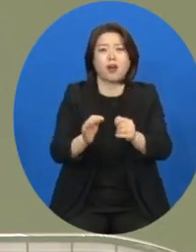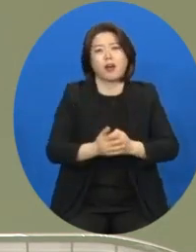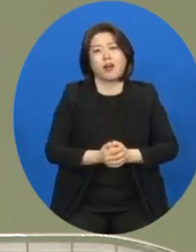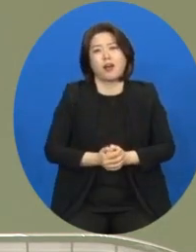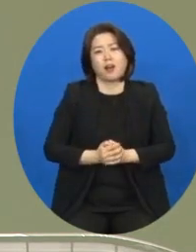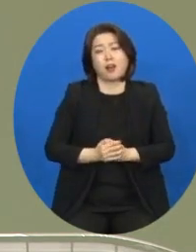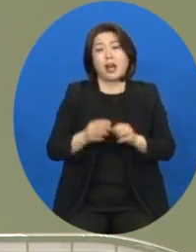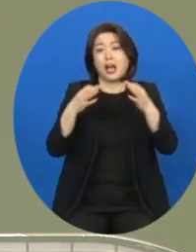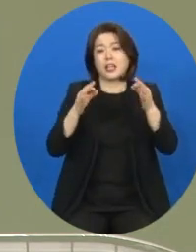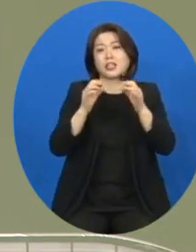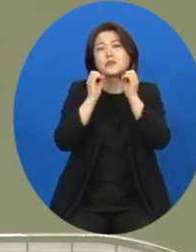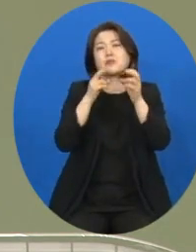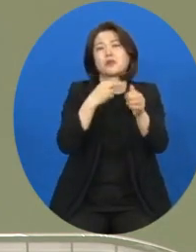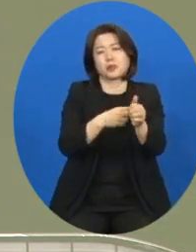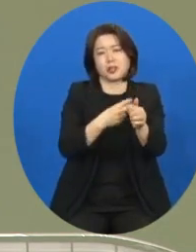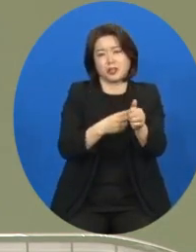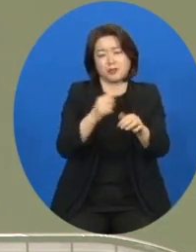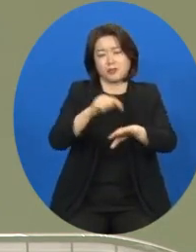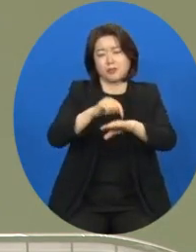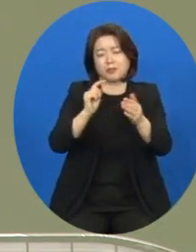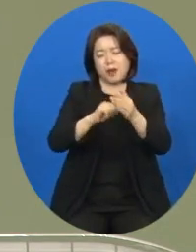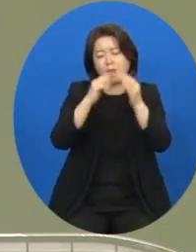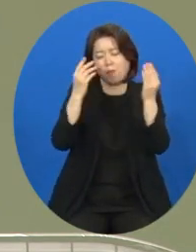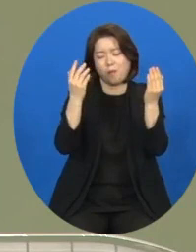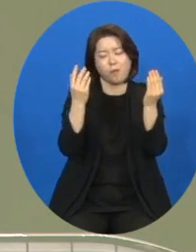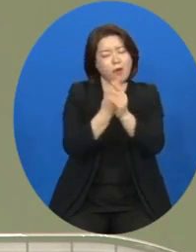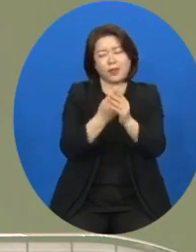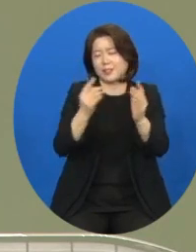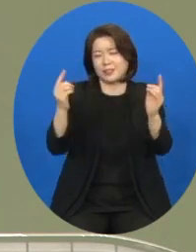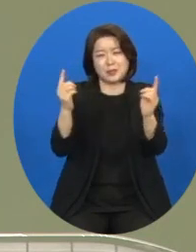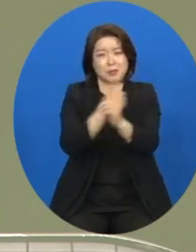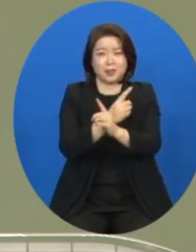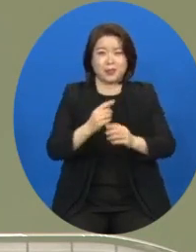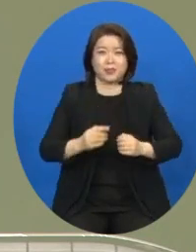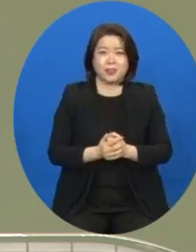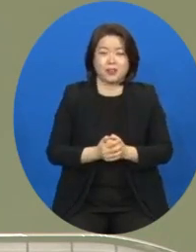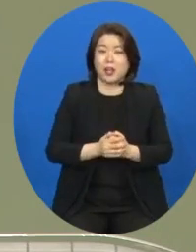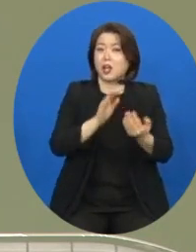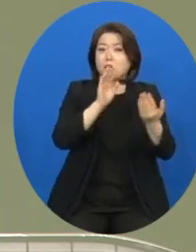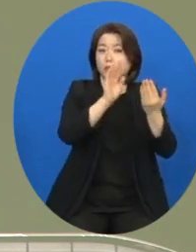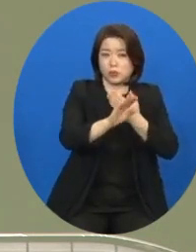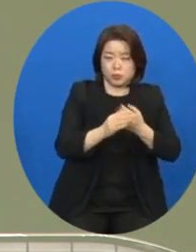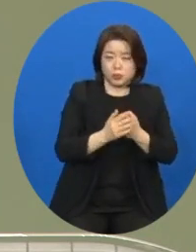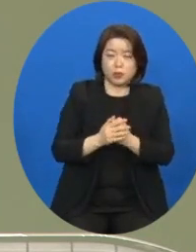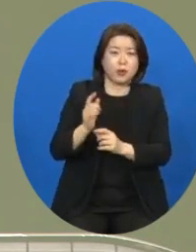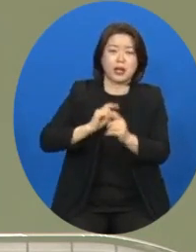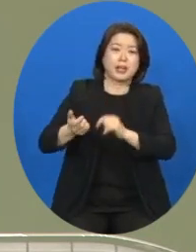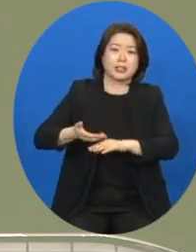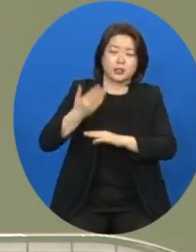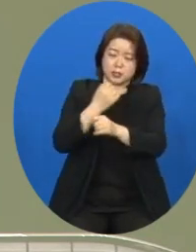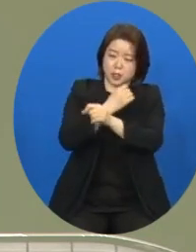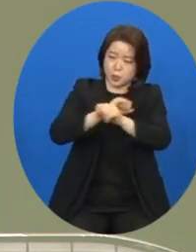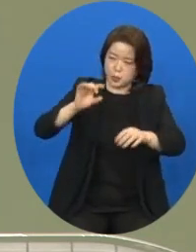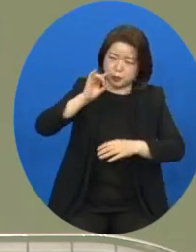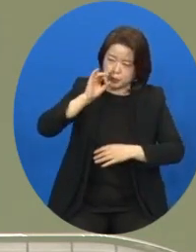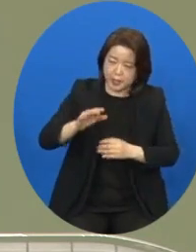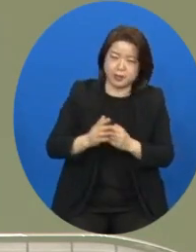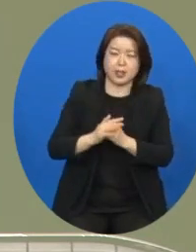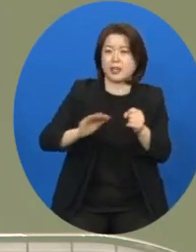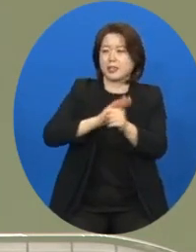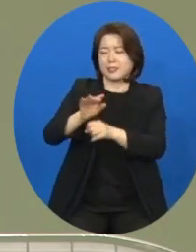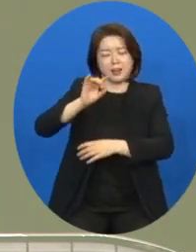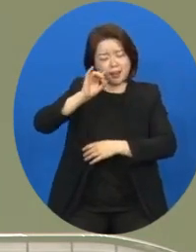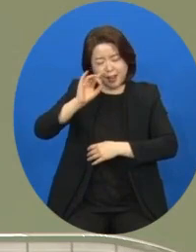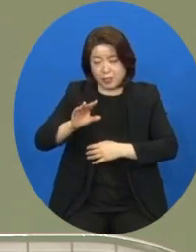김성 선교사님 마음이 완전히 달라져 버렸어요. 그 이후부터는 더 이상 용서할 수 없다, 뭐 사랑이